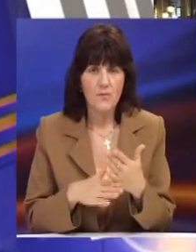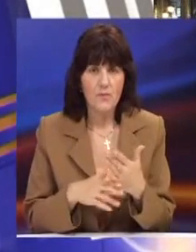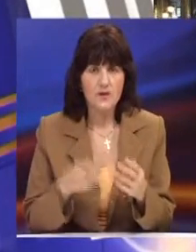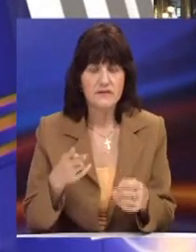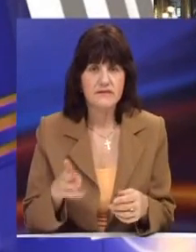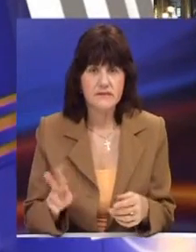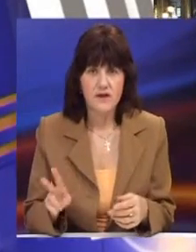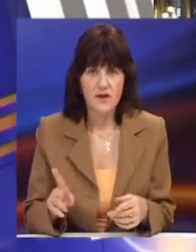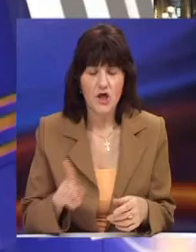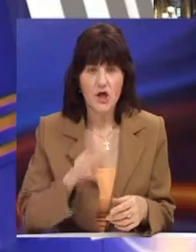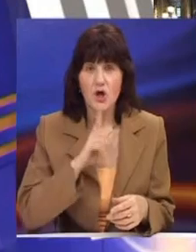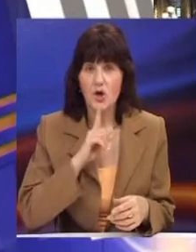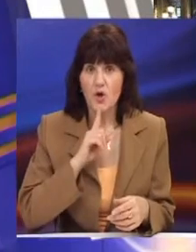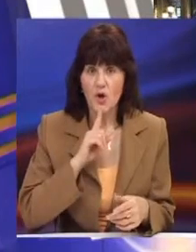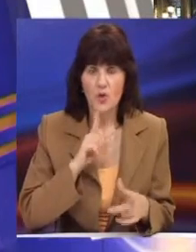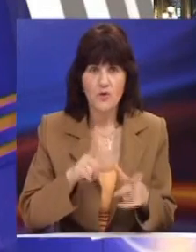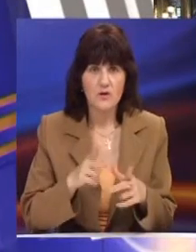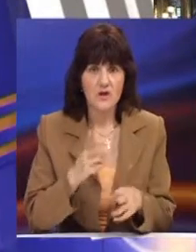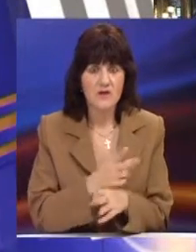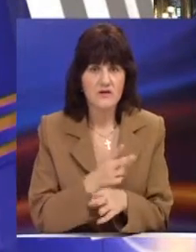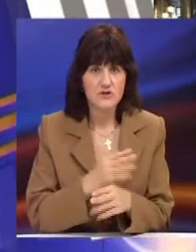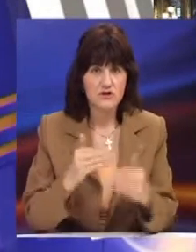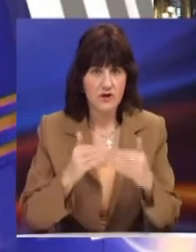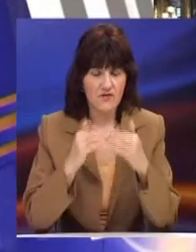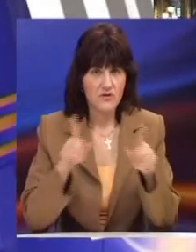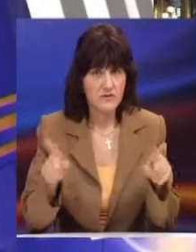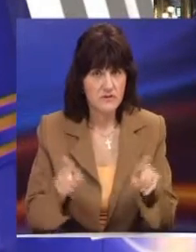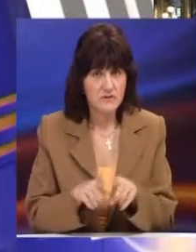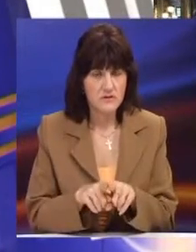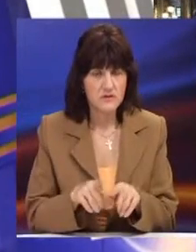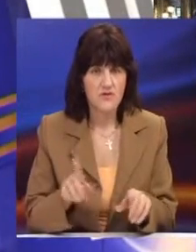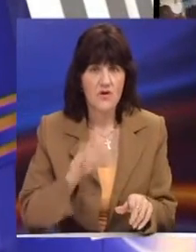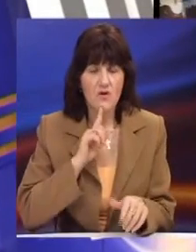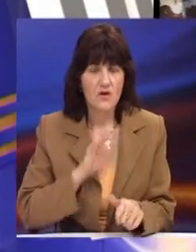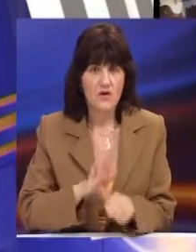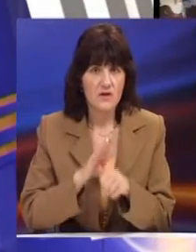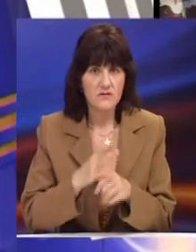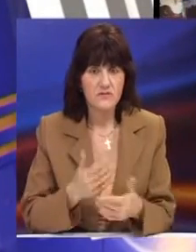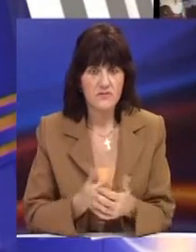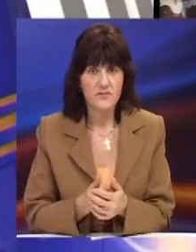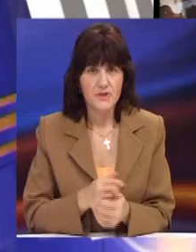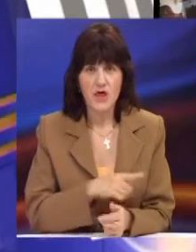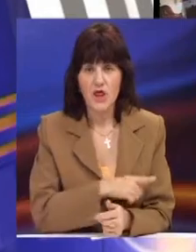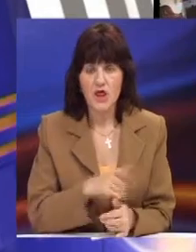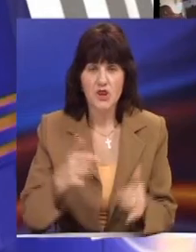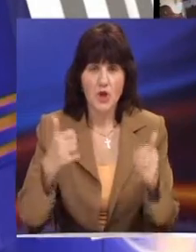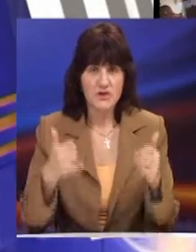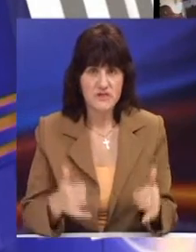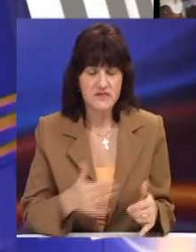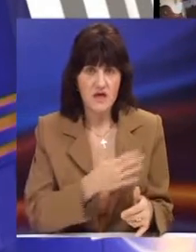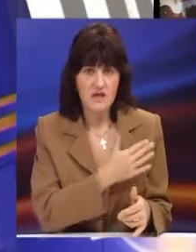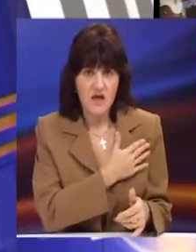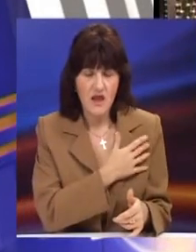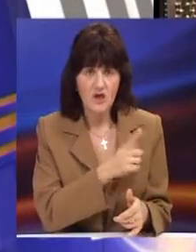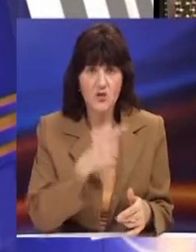onih političkih stranaka koje su na republičkom nivou zastupljene kao stranke na vlasti. Dosadašnji